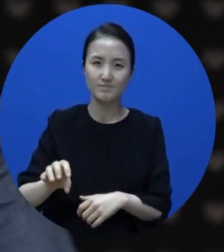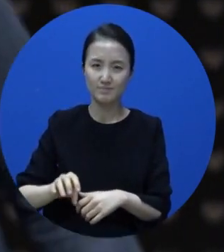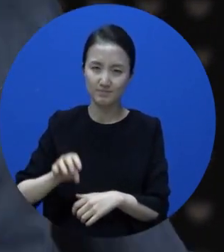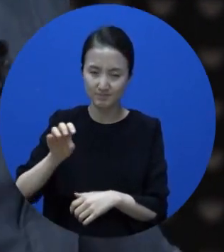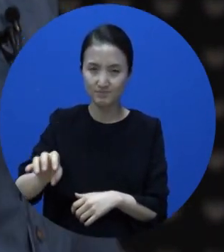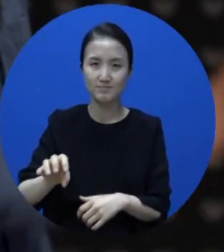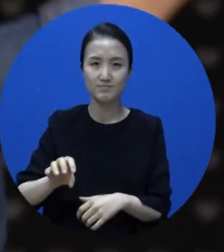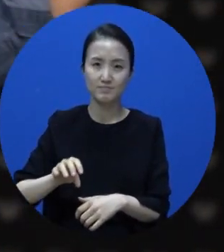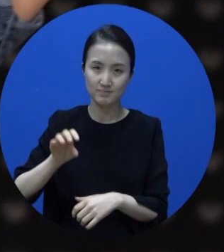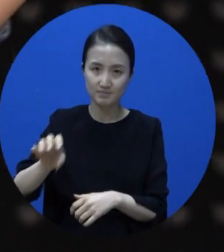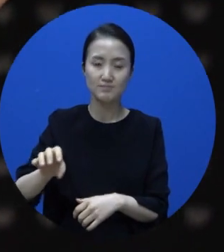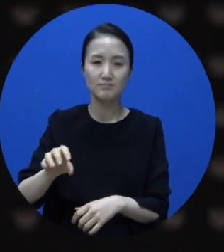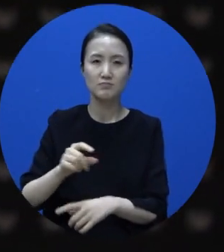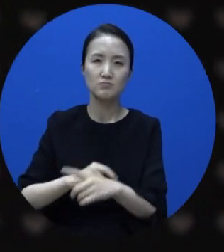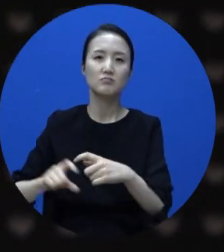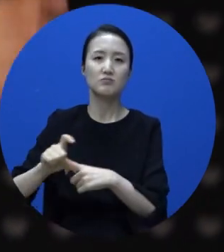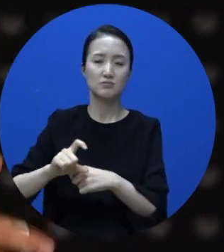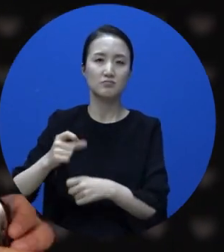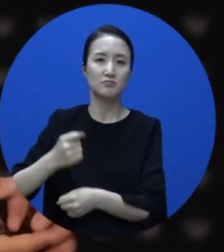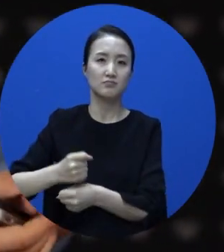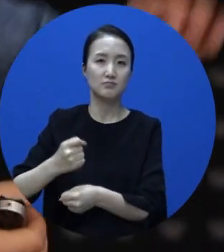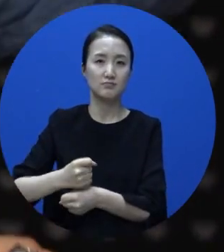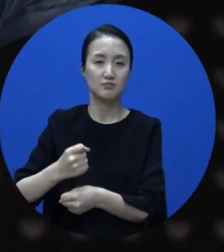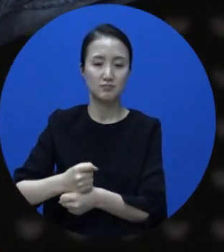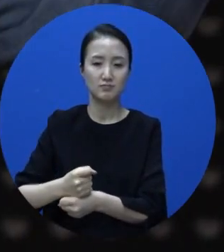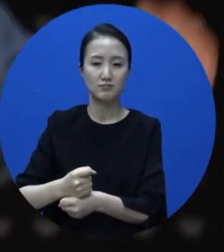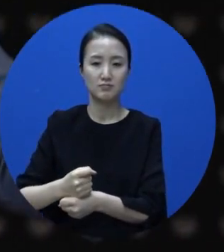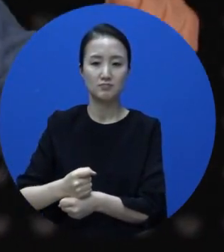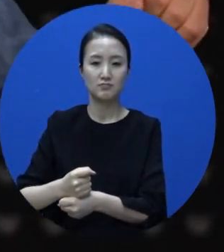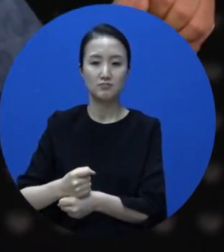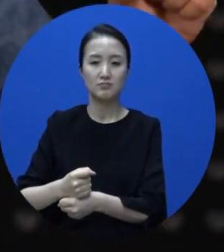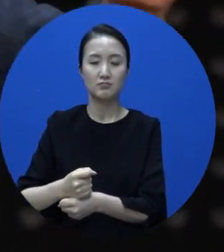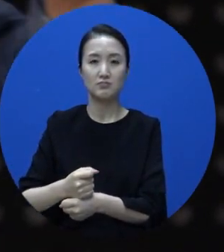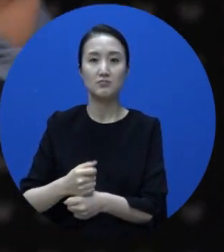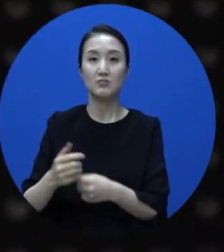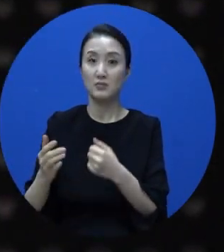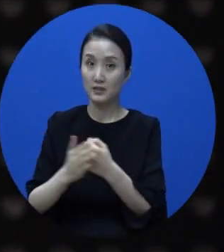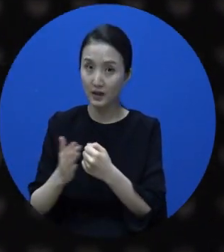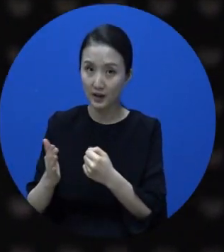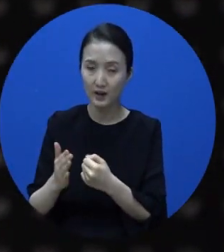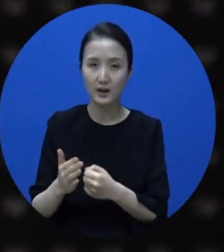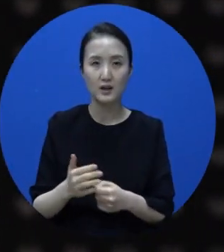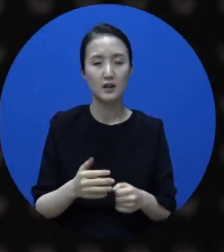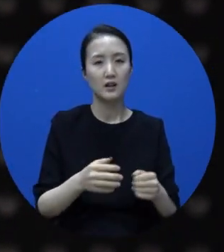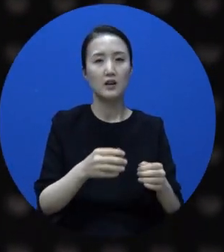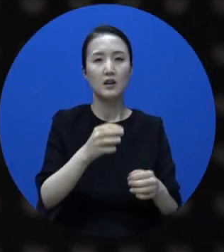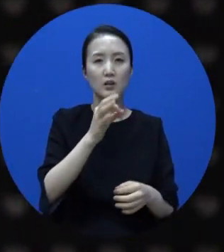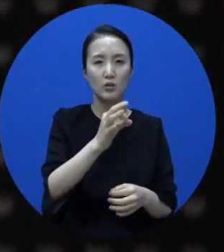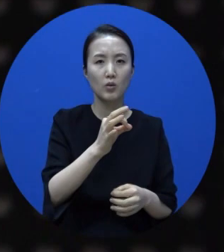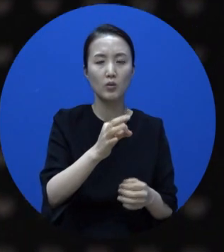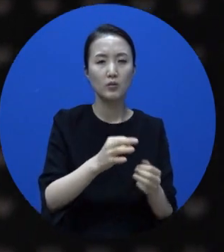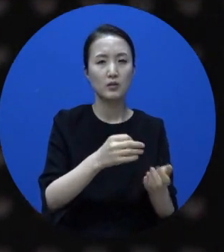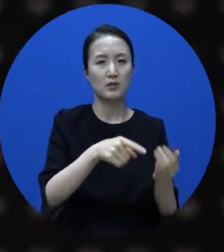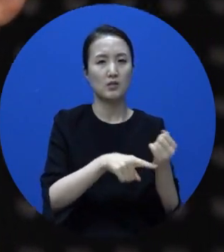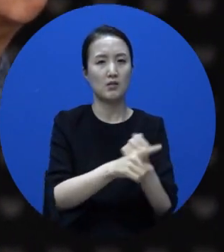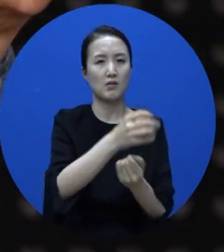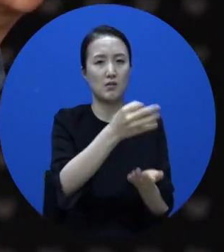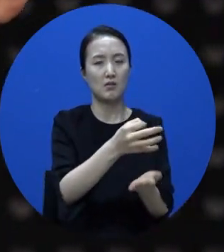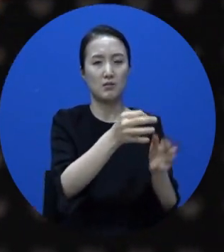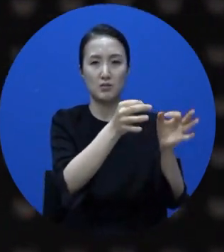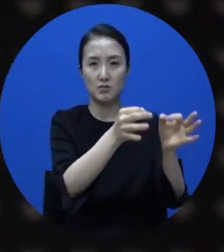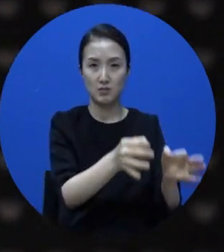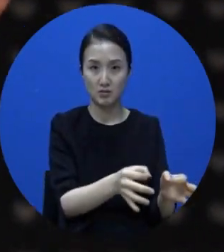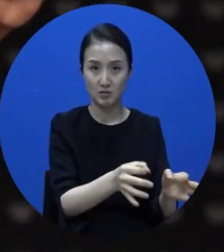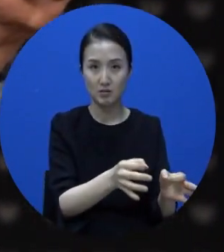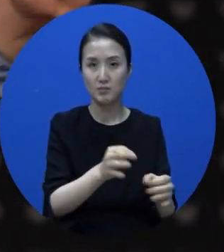이게 투자로 연결된 그러면 금리를 인하하면 투자 고용 소득